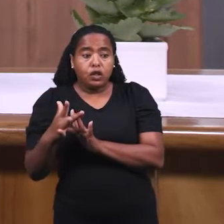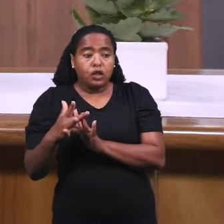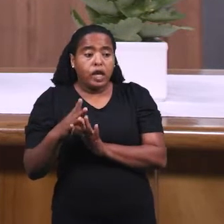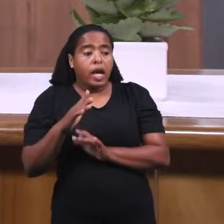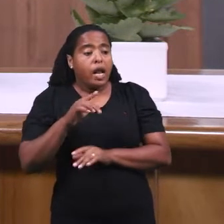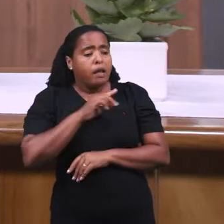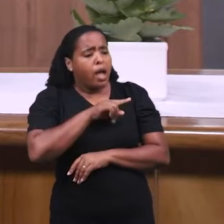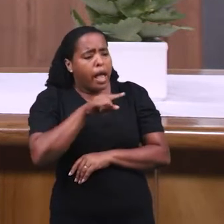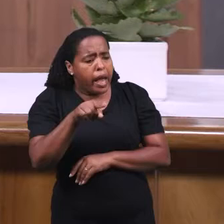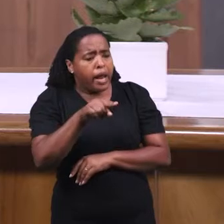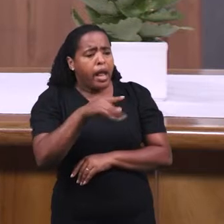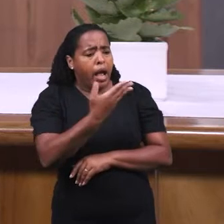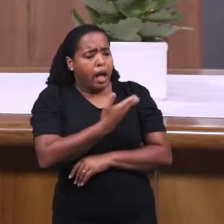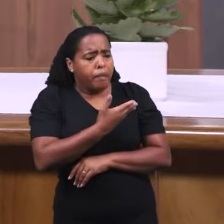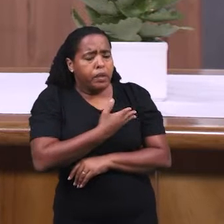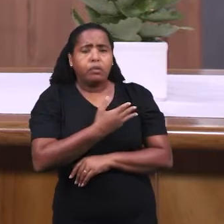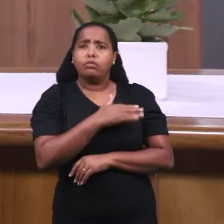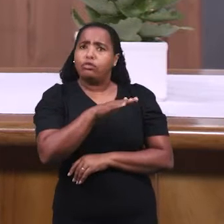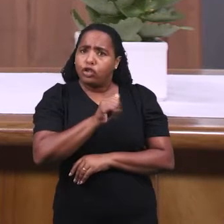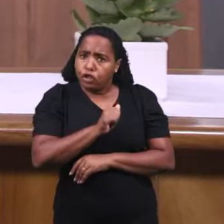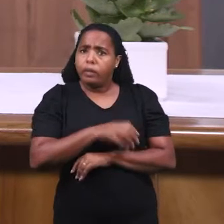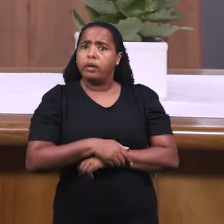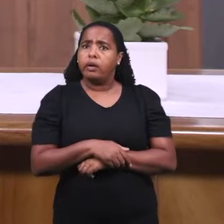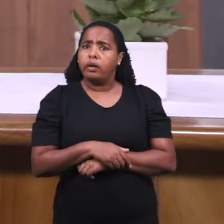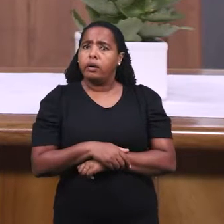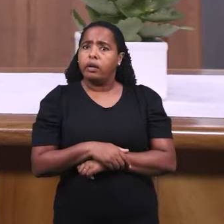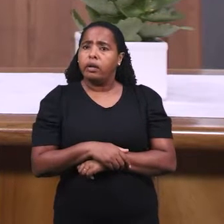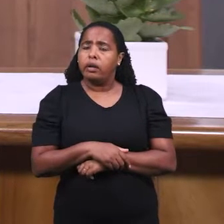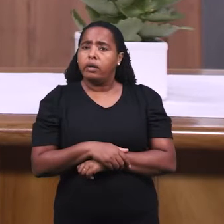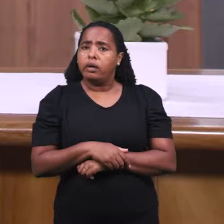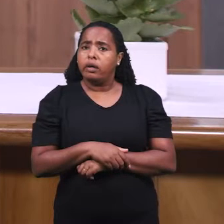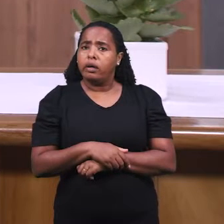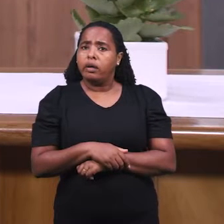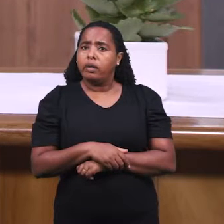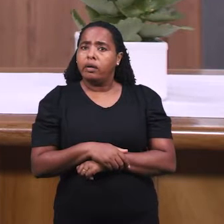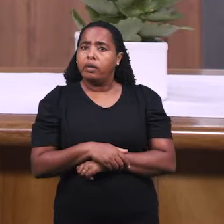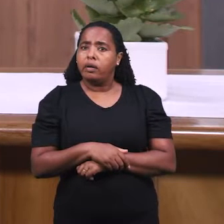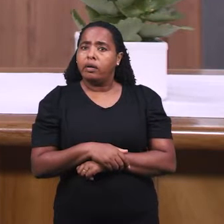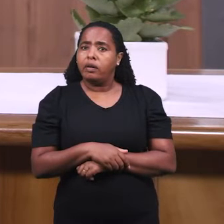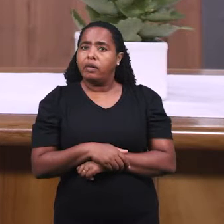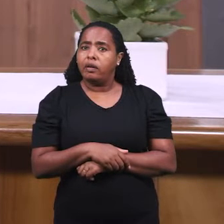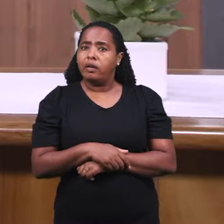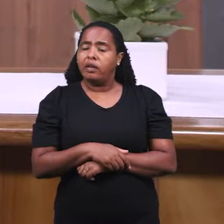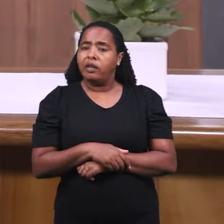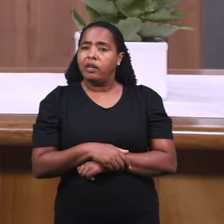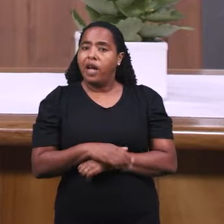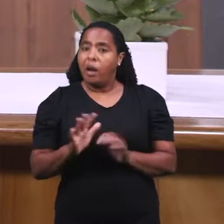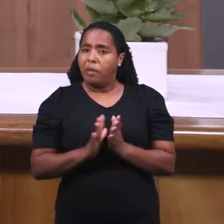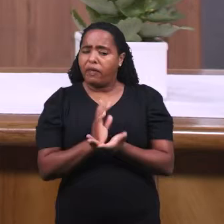другом. Посмотрите, замечательное выражение, когда Он говорит с учениками своими.